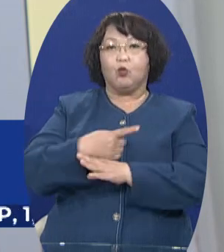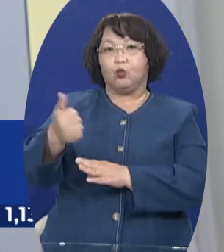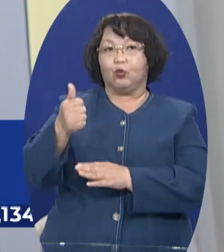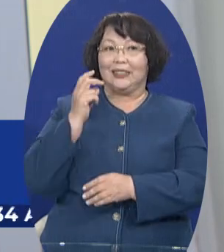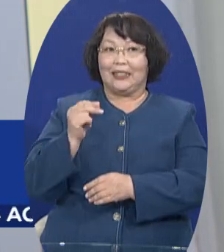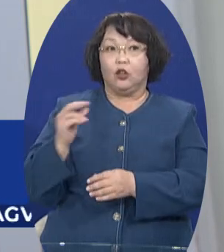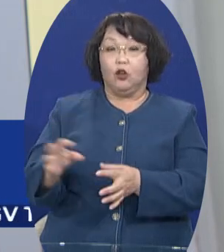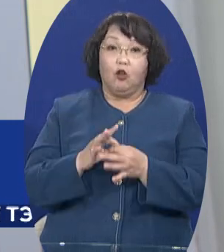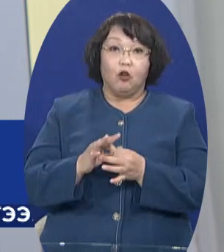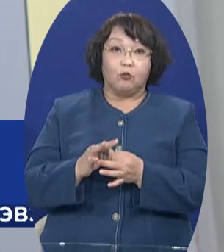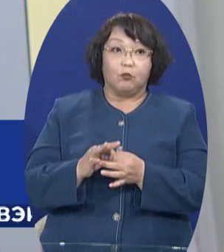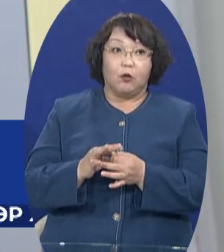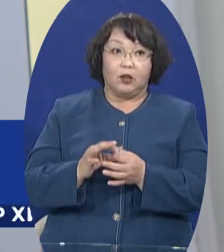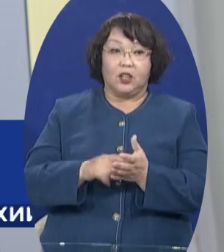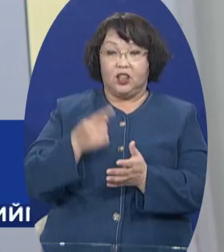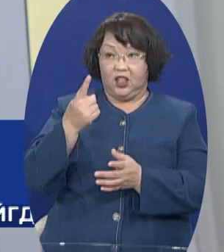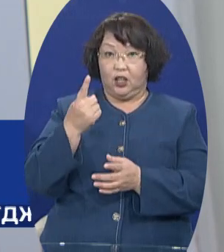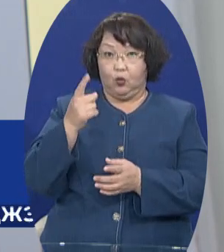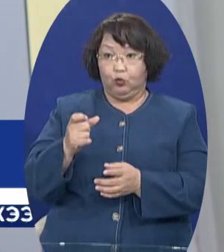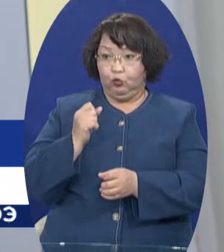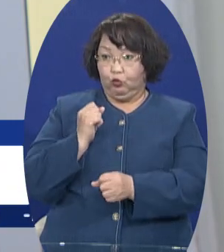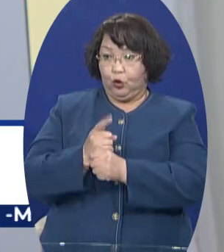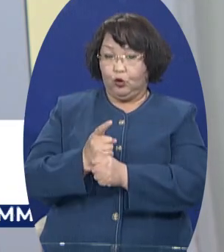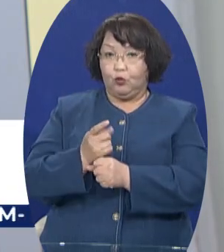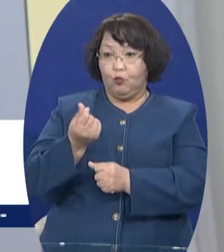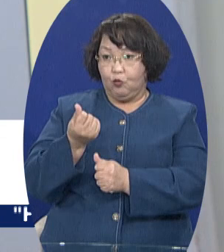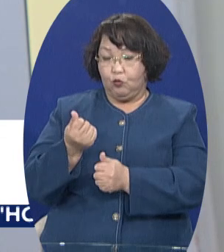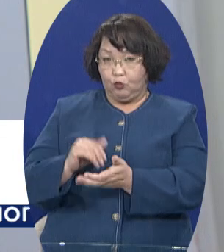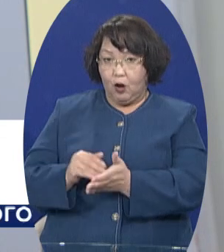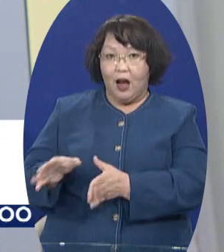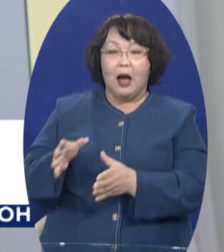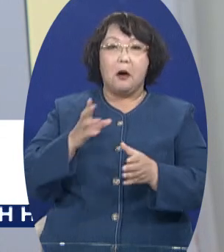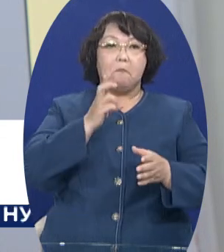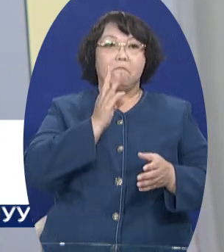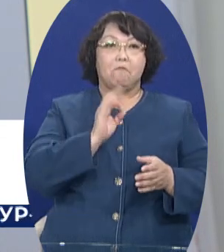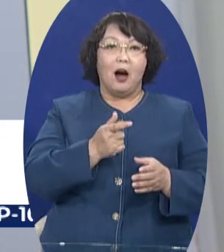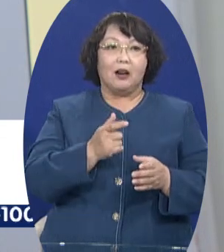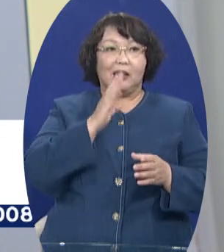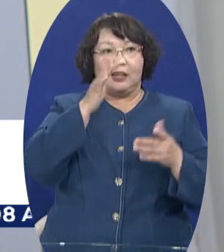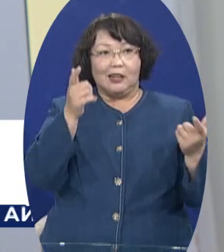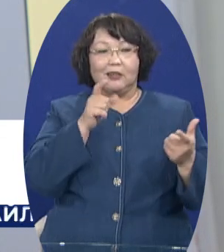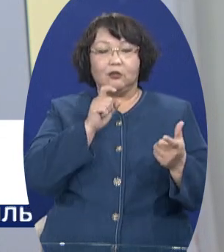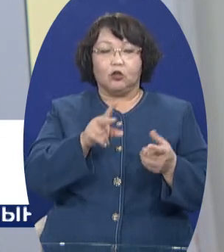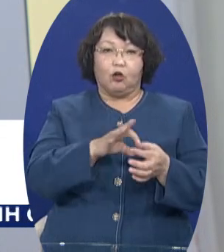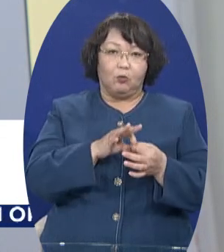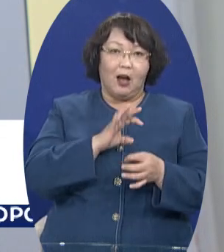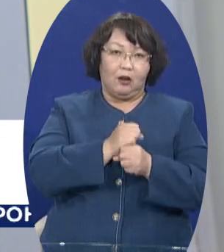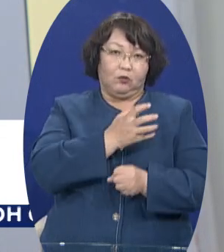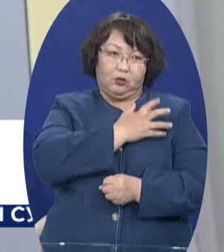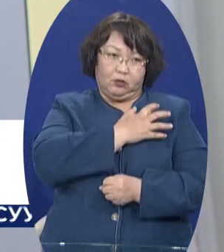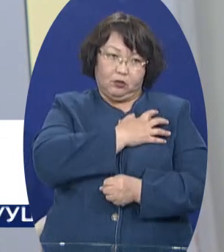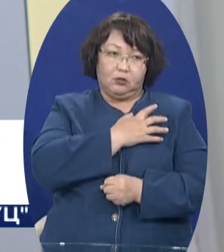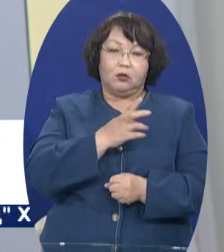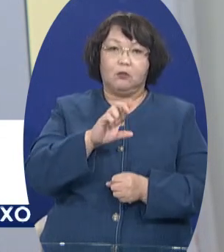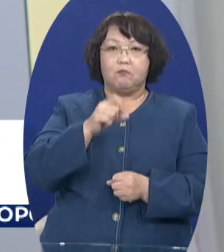дээр суурилсан байх нэг иргэнээр тооцсон санхүүжилт нөгөөх нь нөгөө баг эрсдлэр тохируулах хийсэн хариуцлагатай энэ